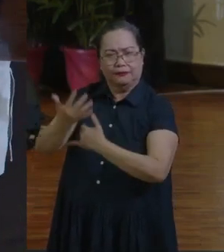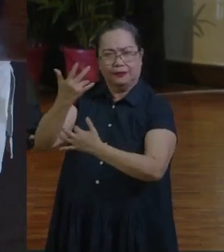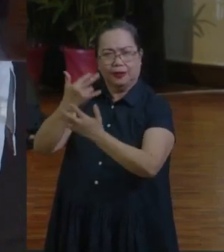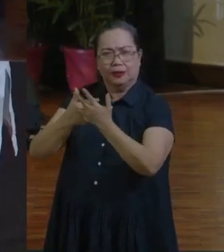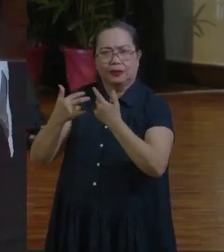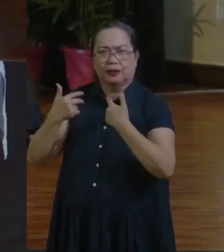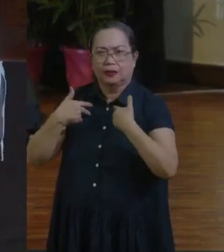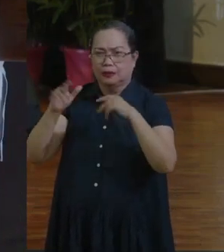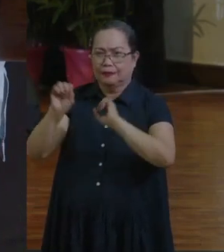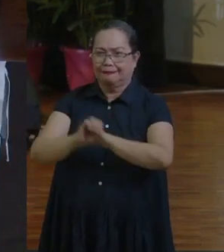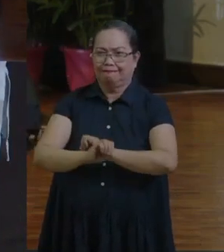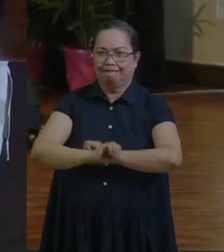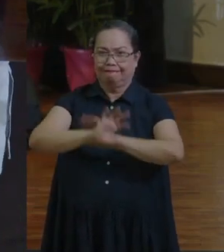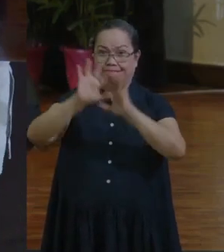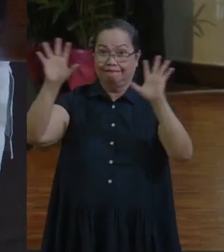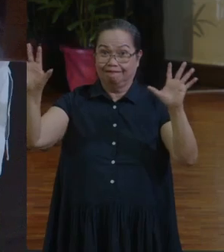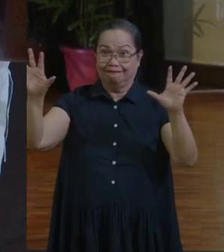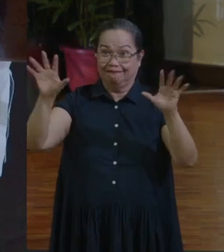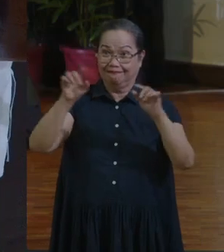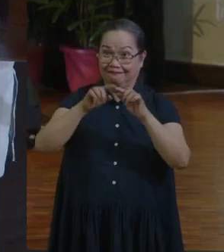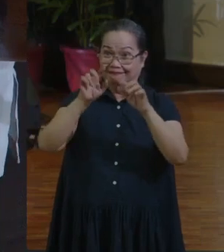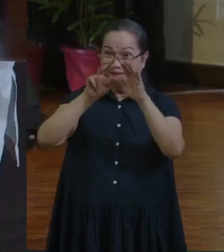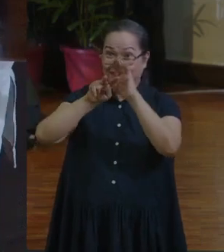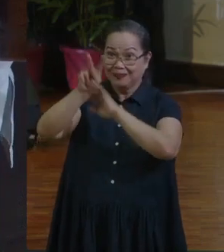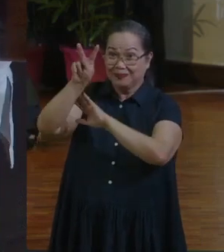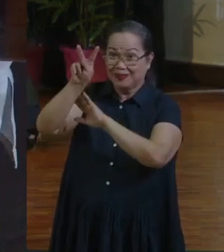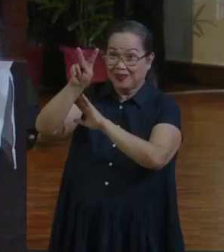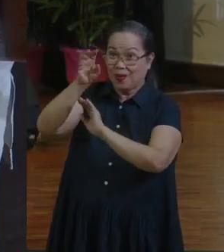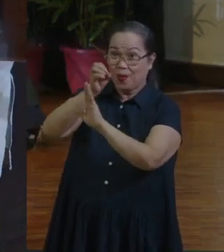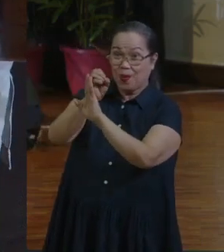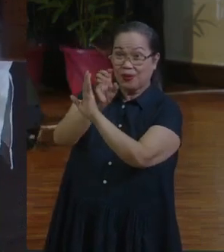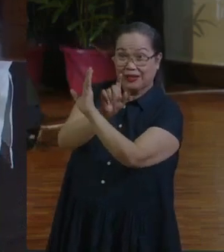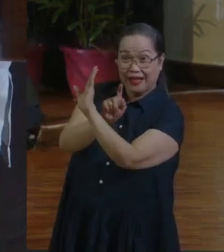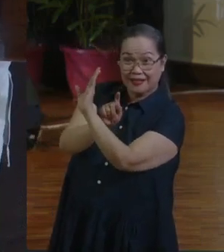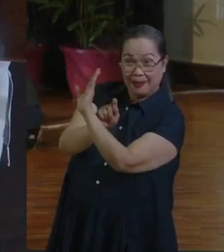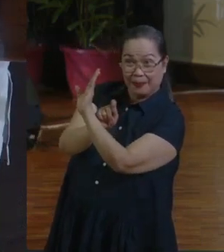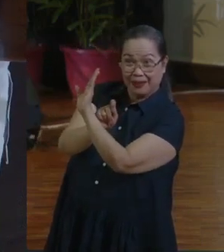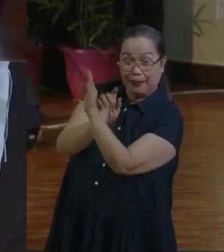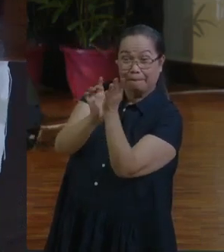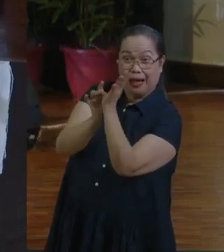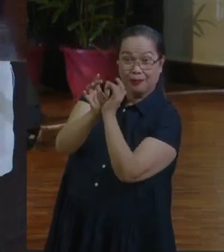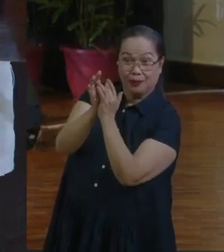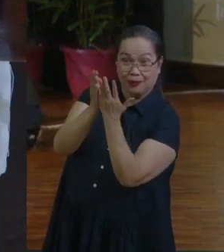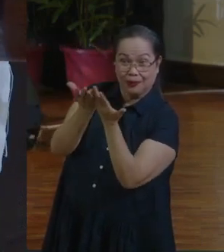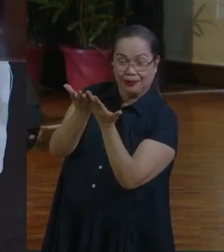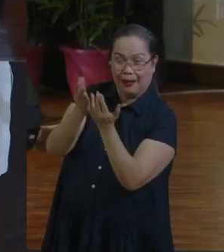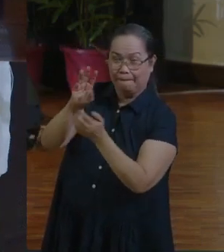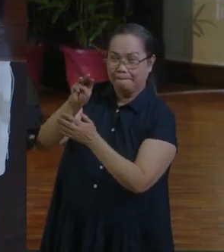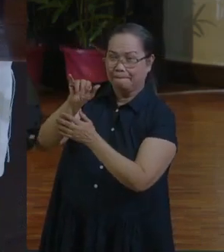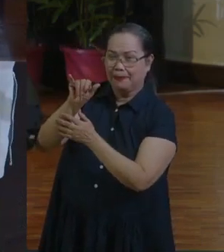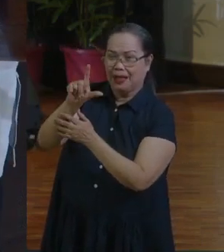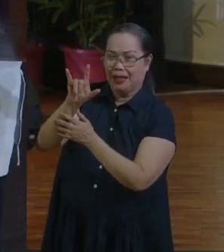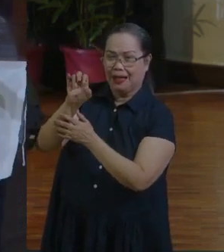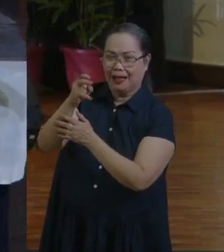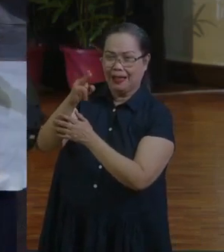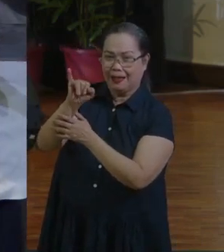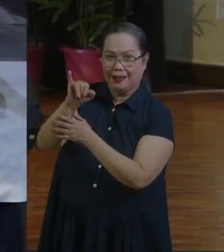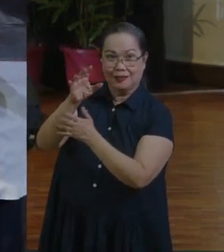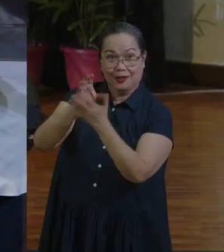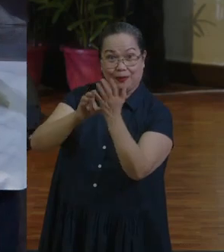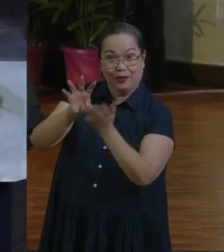ay maliwanag sa mga propeta ng lumang tipan. Sa Malachi chapter 4 verse